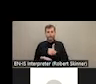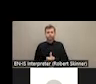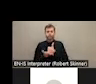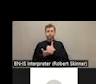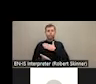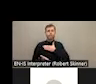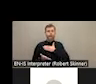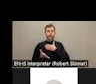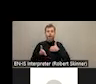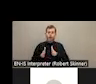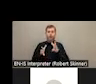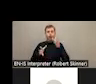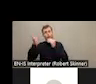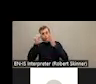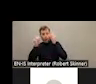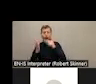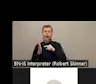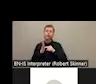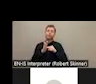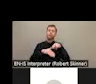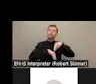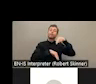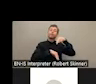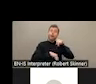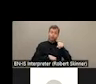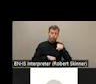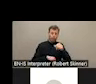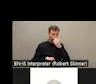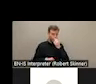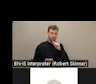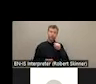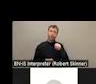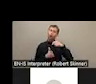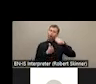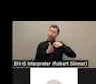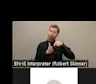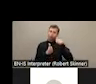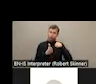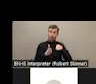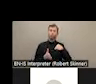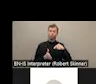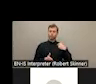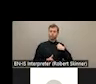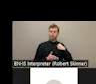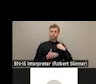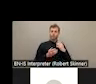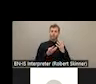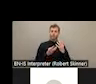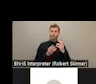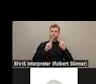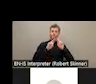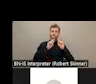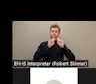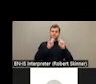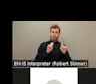Niger, dans le cadre d'un projet que notre fédération a mis en œuvre en collaboration avec Save the Children,